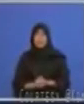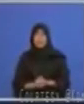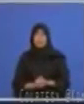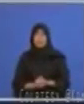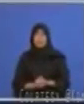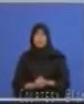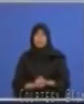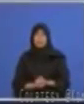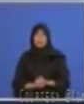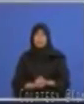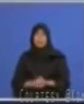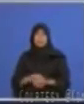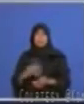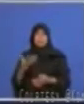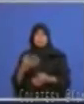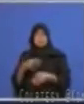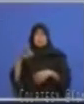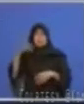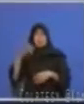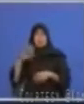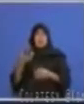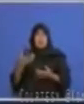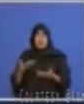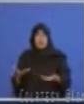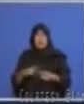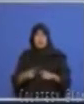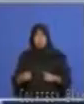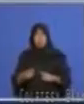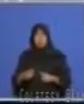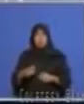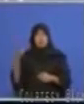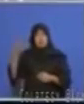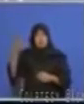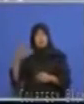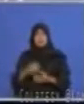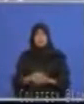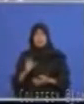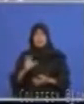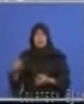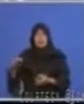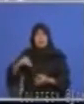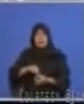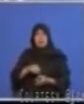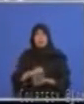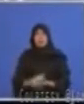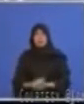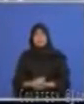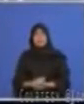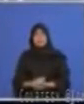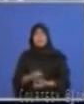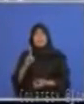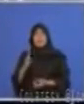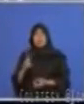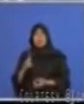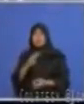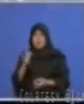hujan ini pada waktu musim tidak terlalu teratur bisa ada airnya terima kasiha kasih silakan 1 menit